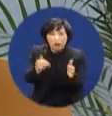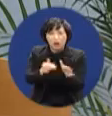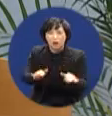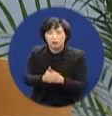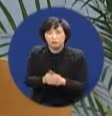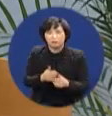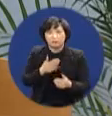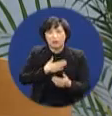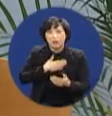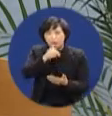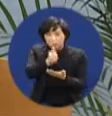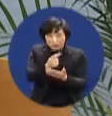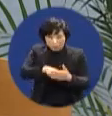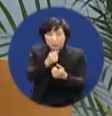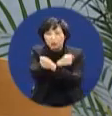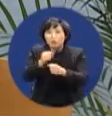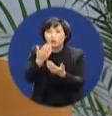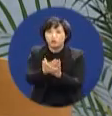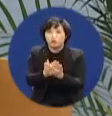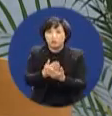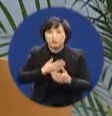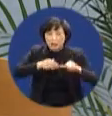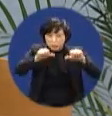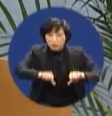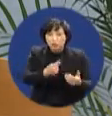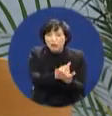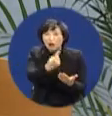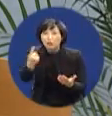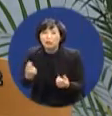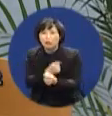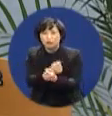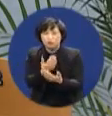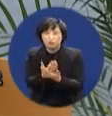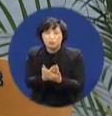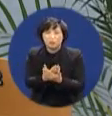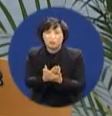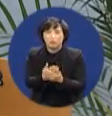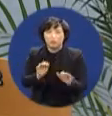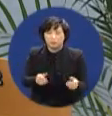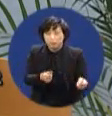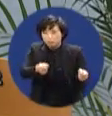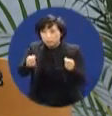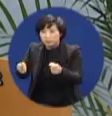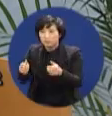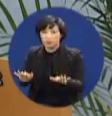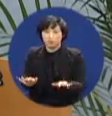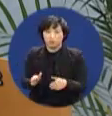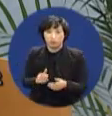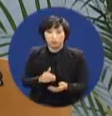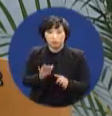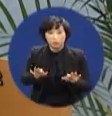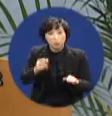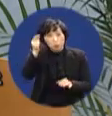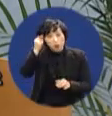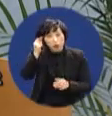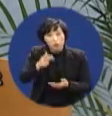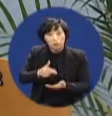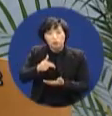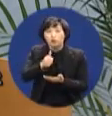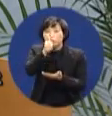죄에서 용서하시고 나를 주주를 명쾌하옵소서. 주님의 죄값은 죽음이라는 사실을